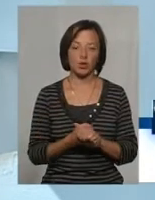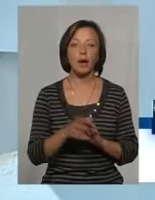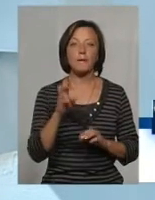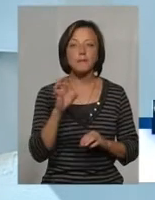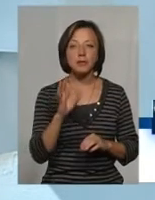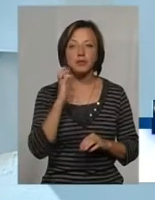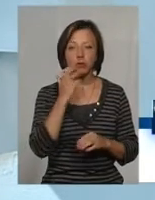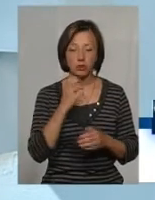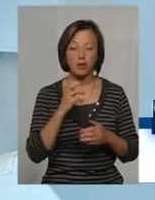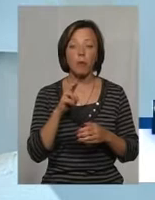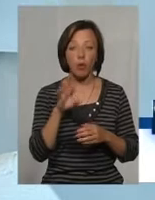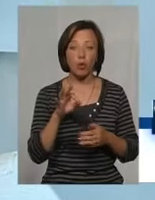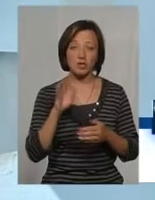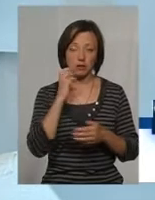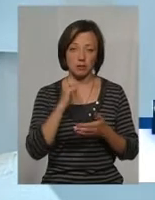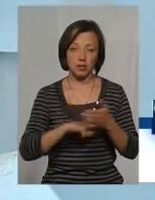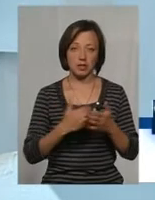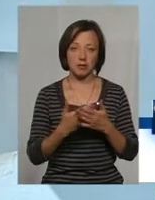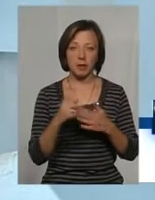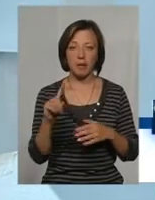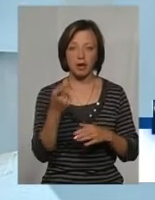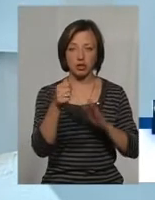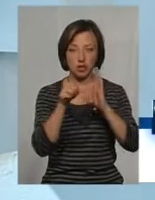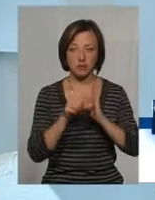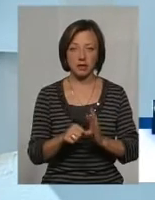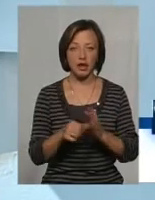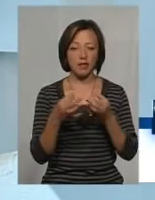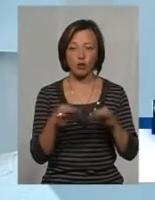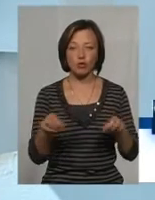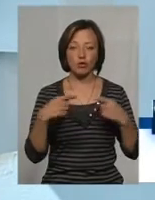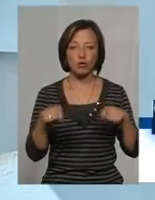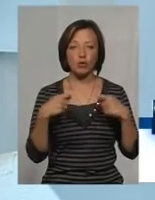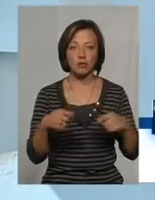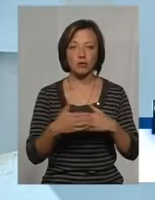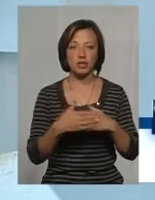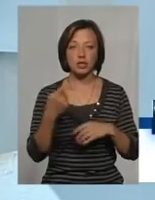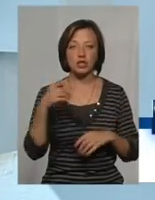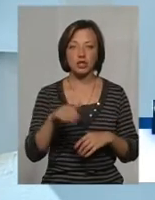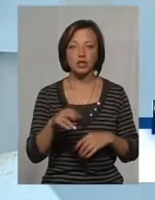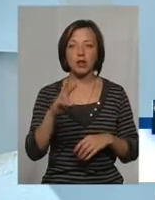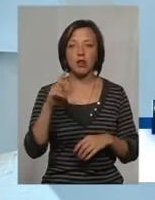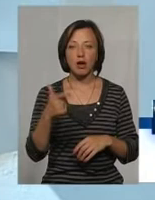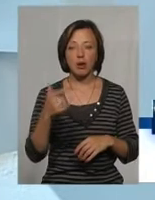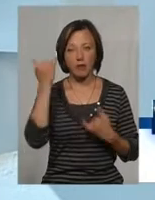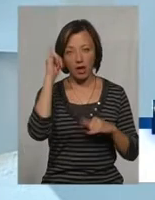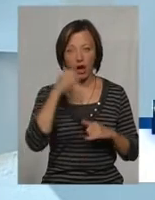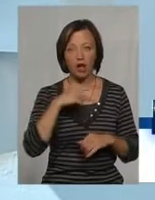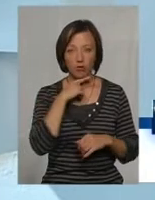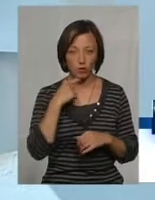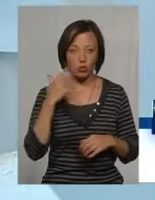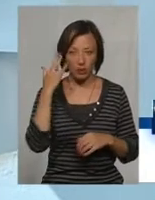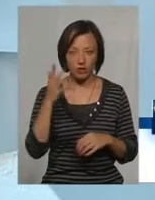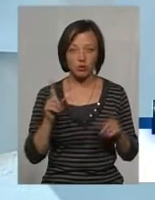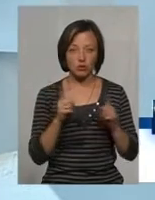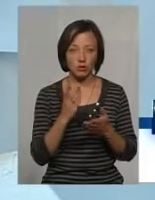таких серйозних причинах. До прикладу, за перше півріччя недопущено було до реалізації близько 1000 кілограм яловичини. Уявіть, що це